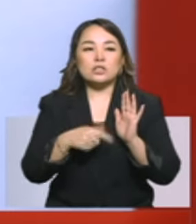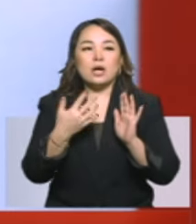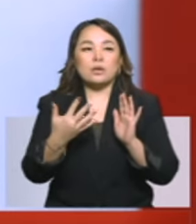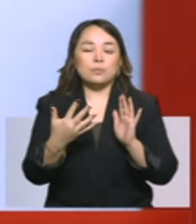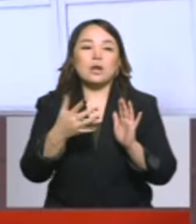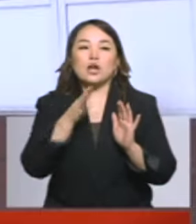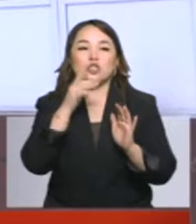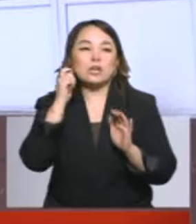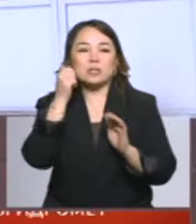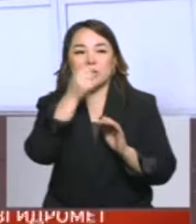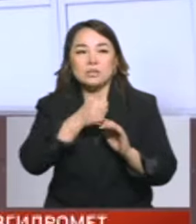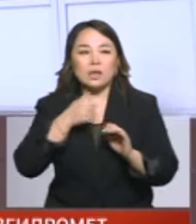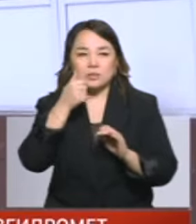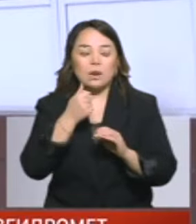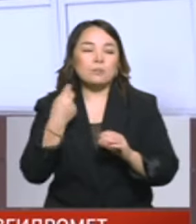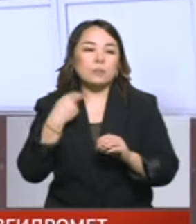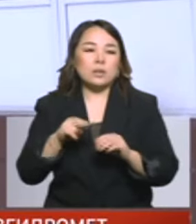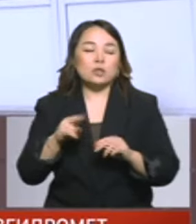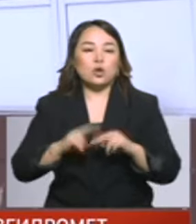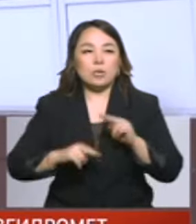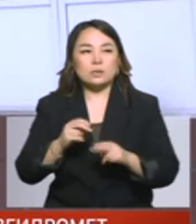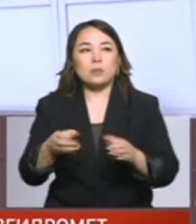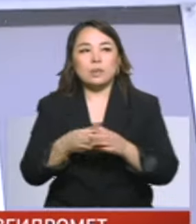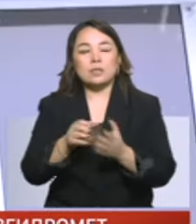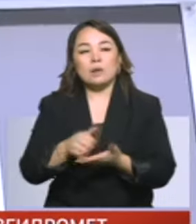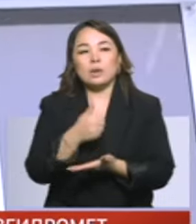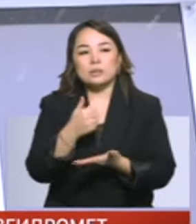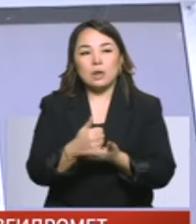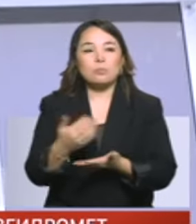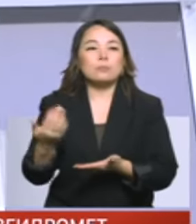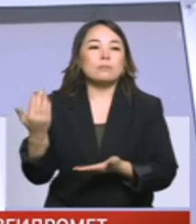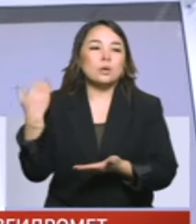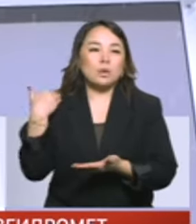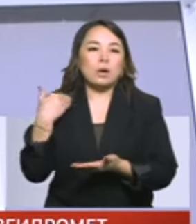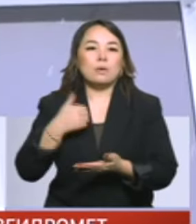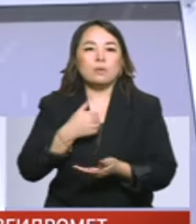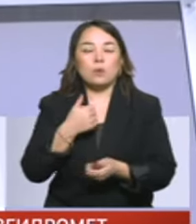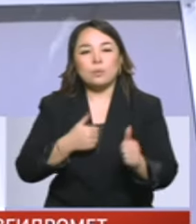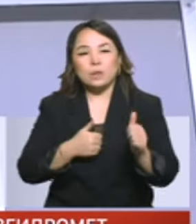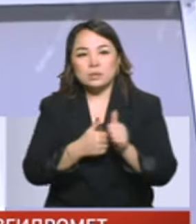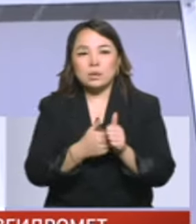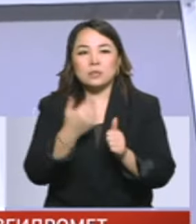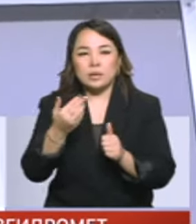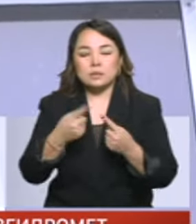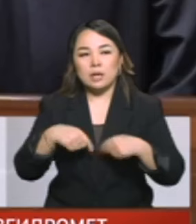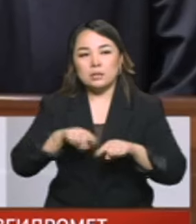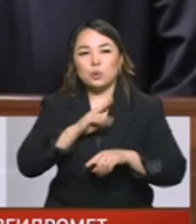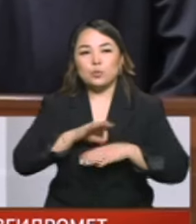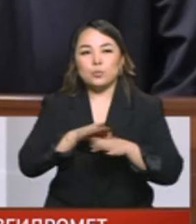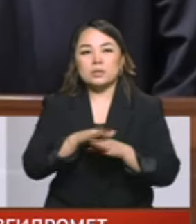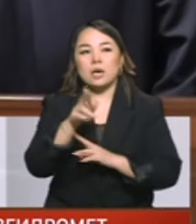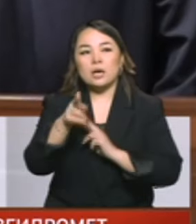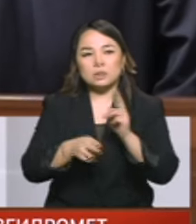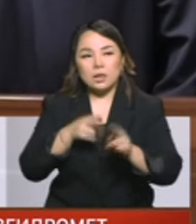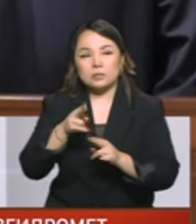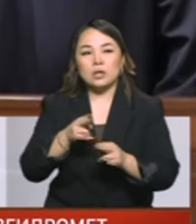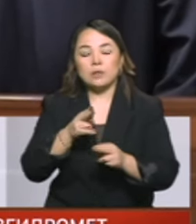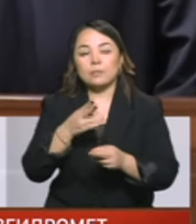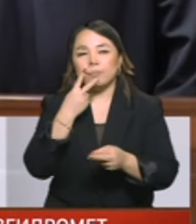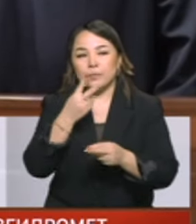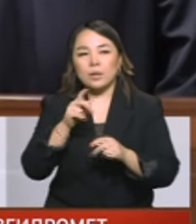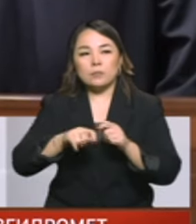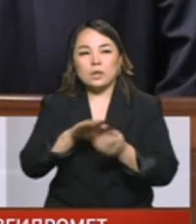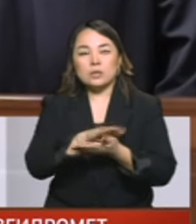бас бостандығынан айырылған құрылыс басқармасы басшысының бұрынғы орынбасары мен серіктестік құрылтайшысының шағымы қанағаттандырылған